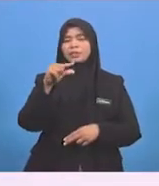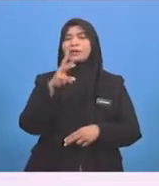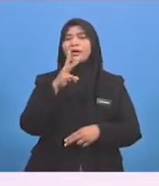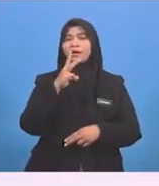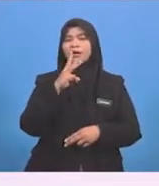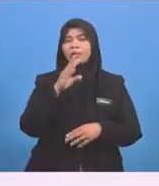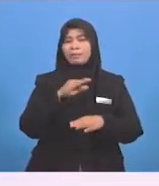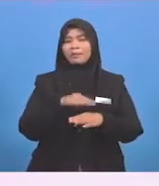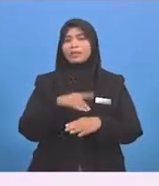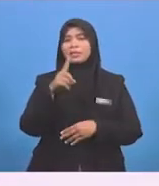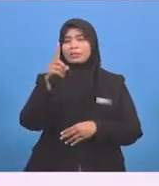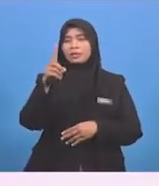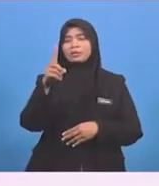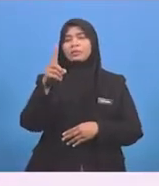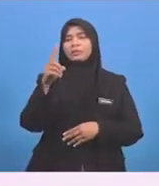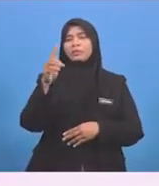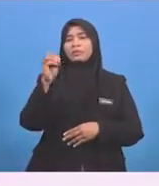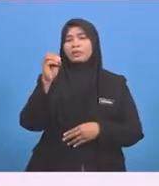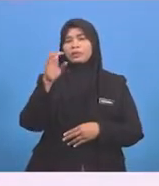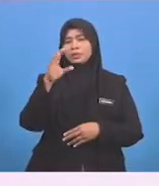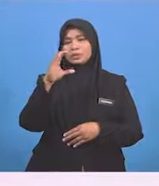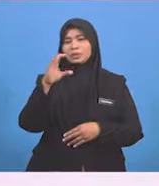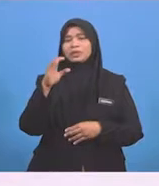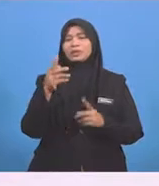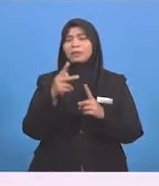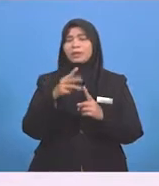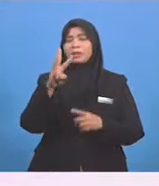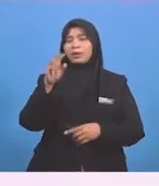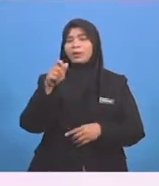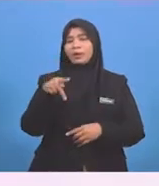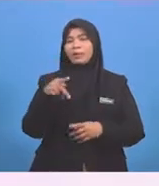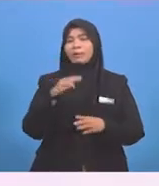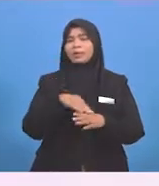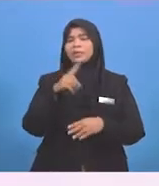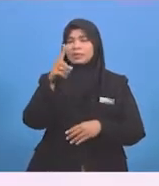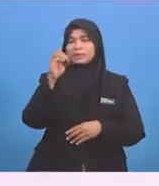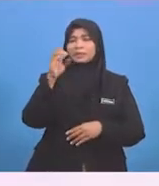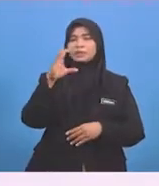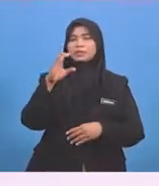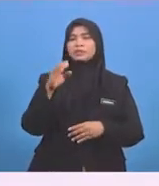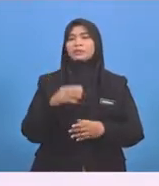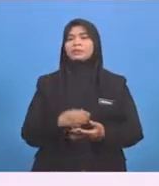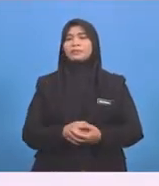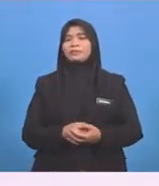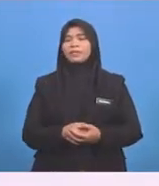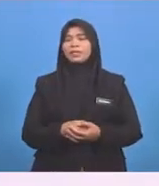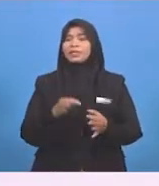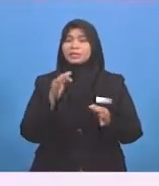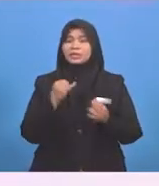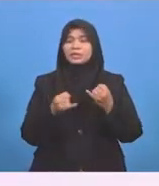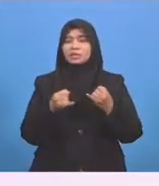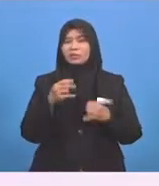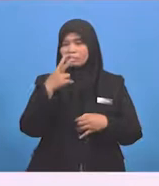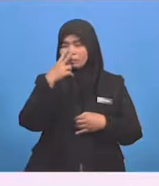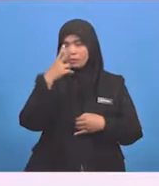air pada 100 darjah Celsius kepada wap pada 100 darjah Celsius. Jika anda